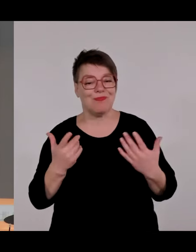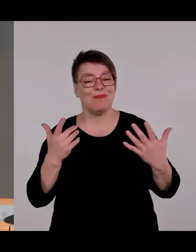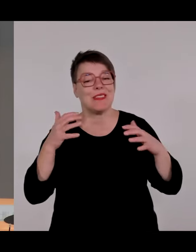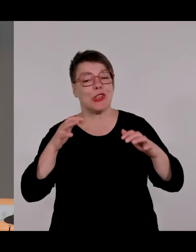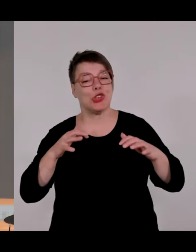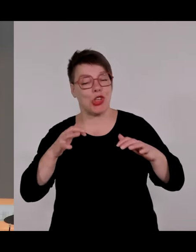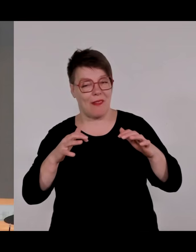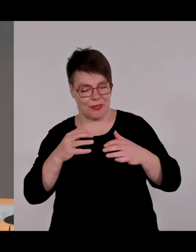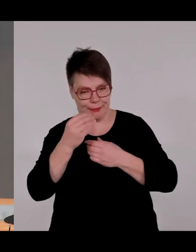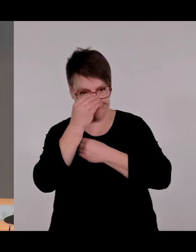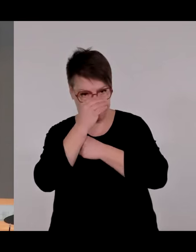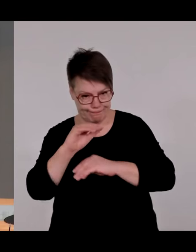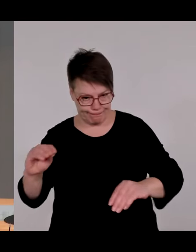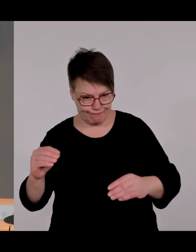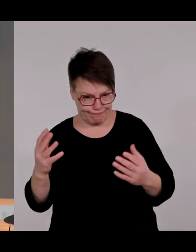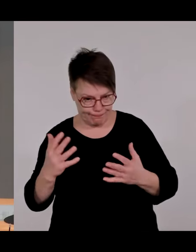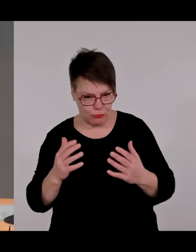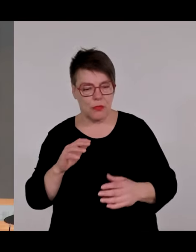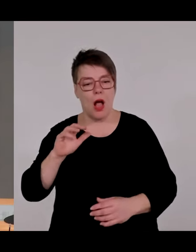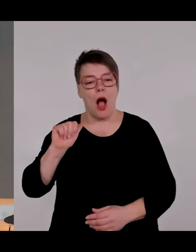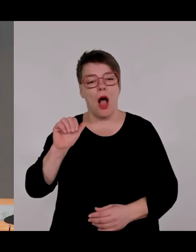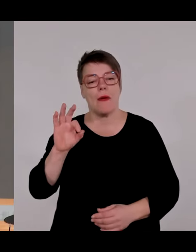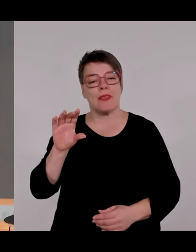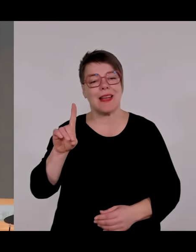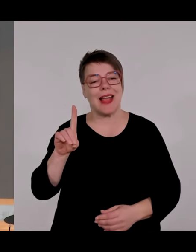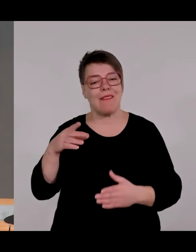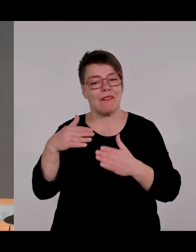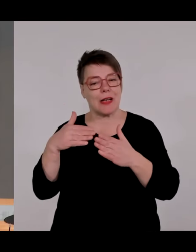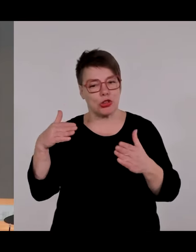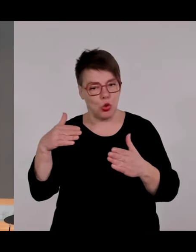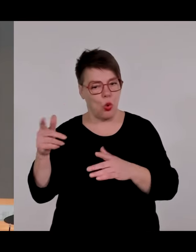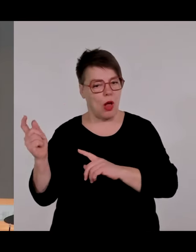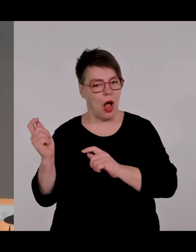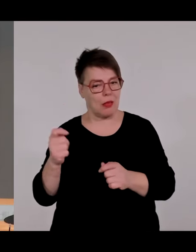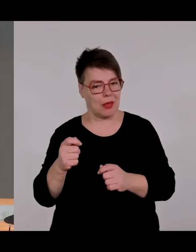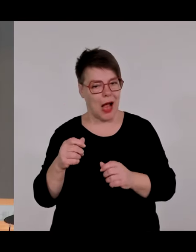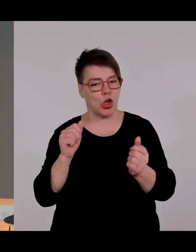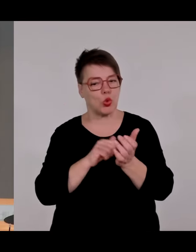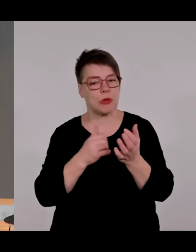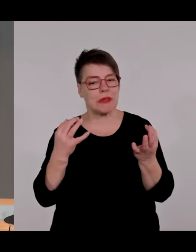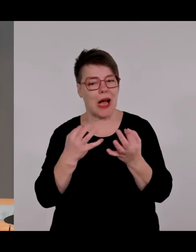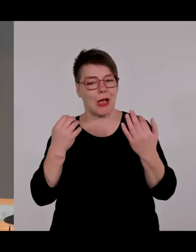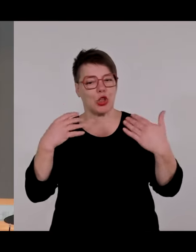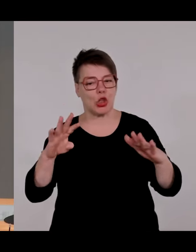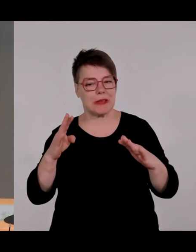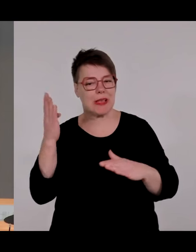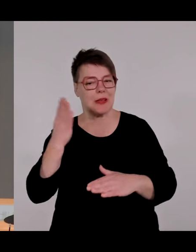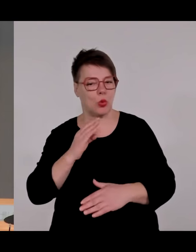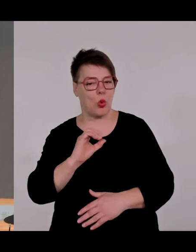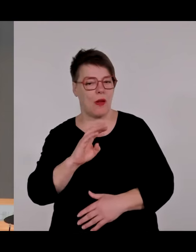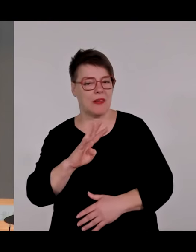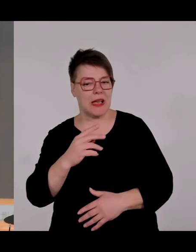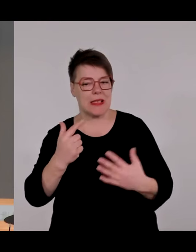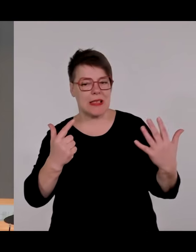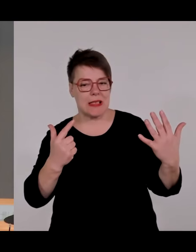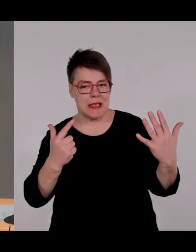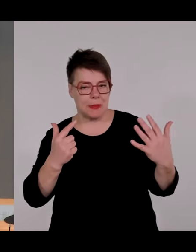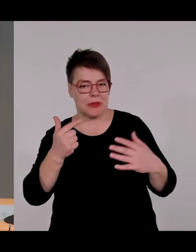vom 1. April bis 31. Januar des Folgejahres ausweiten, um den ökologischen Waldumbau zu beschleunigen,